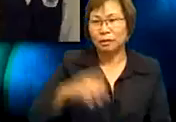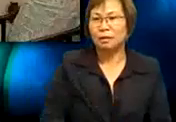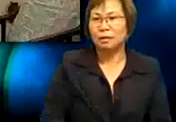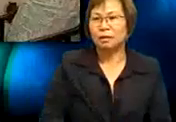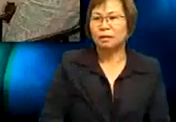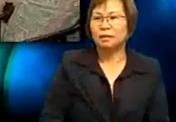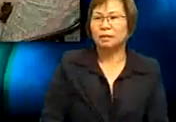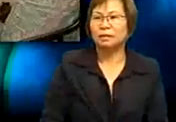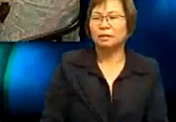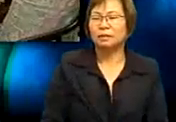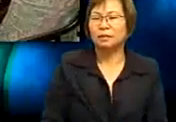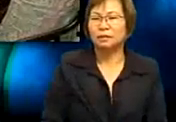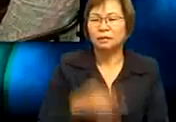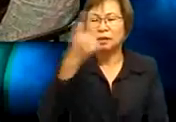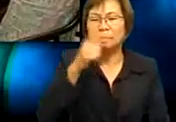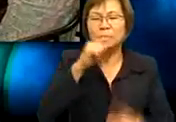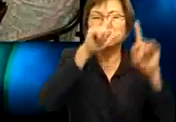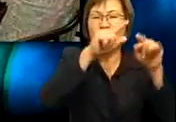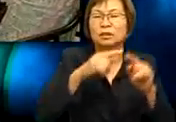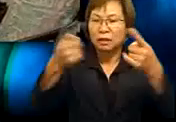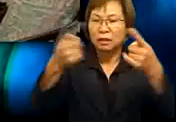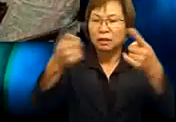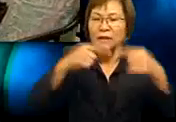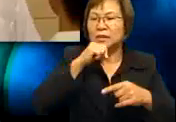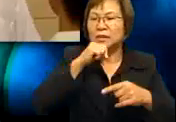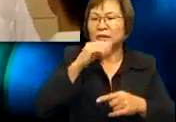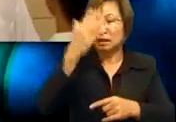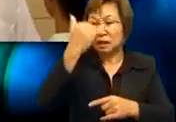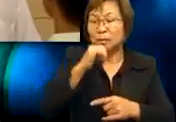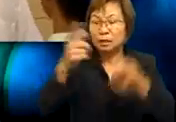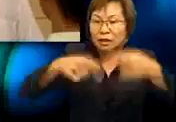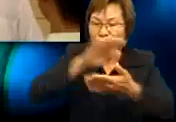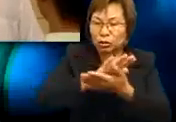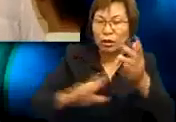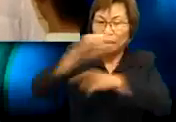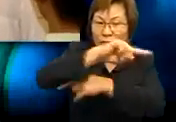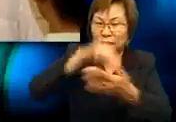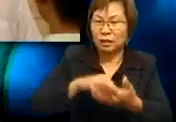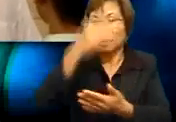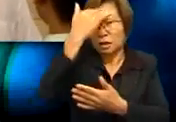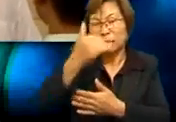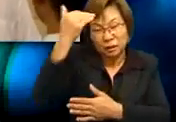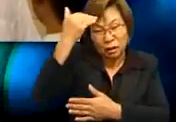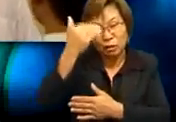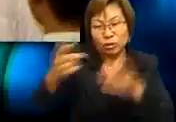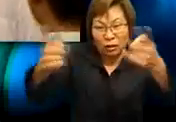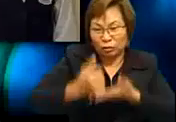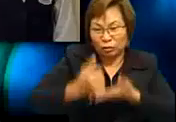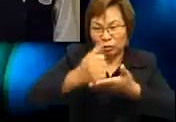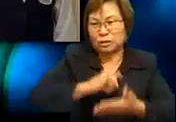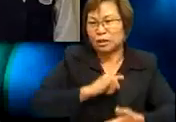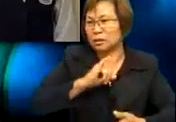Waalaikumsalam. Dah awak tak datang ke sekolah ini, Udin? Kenapa awak semua nak tahu? Awak semua datang ni nak tolong saya